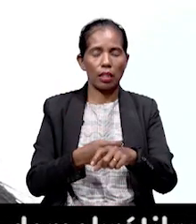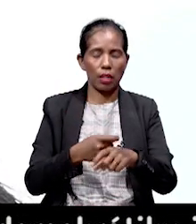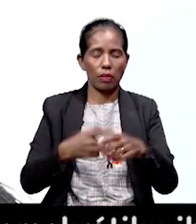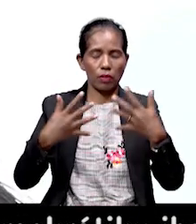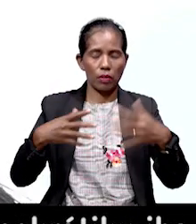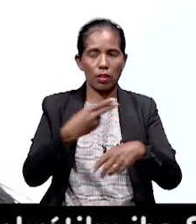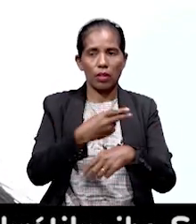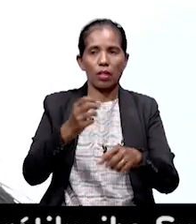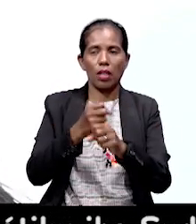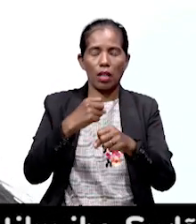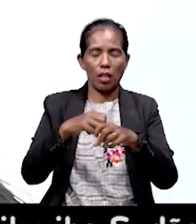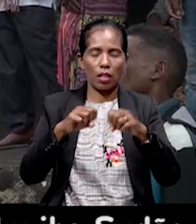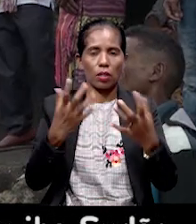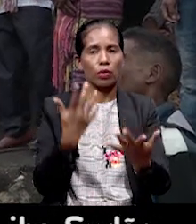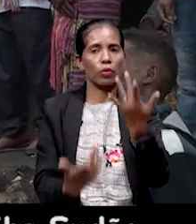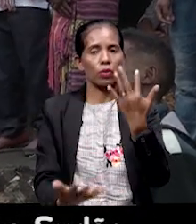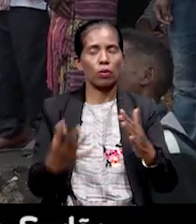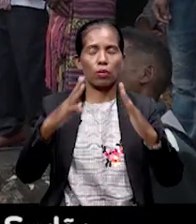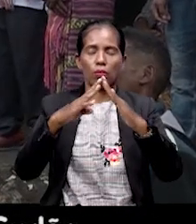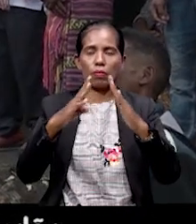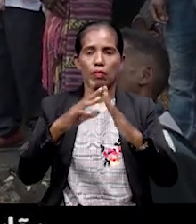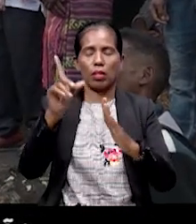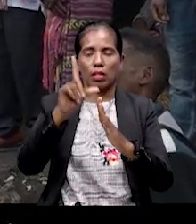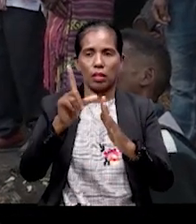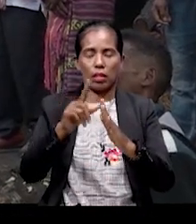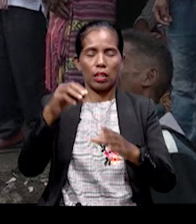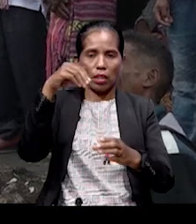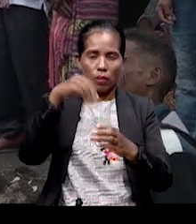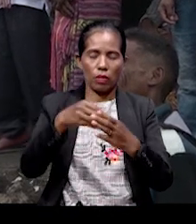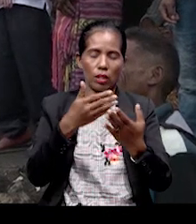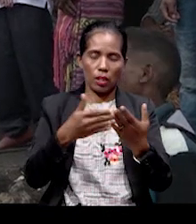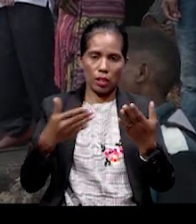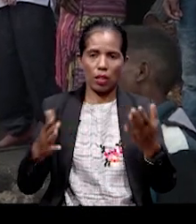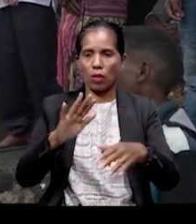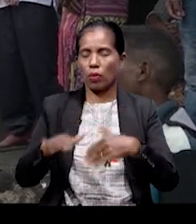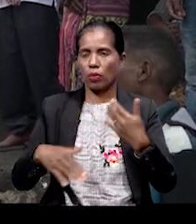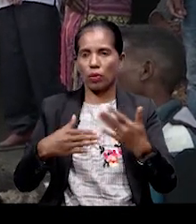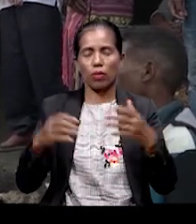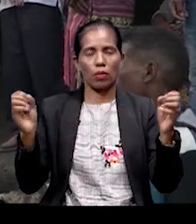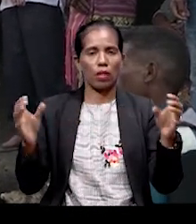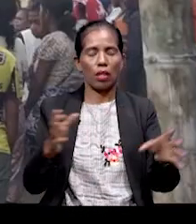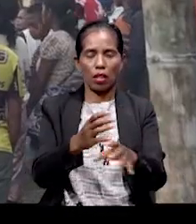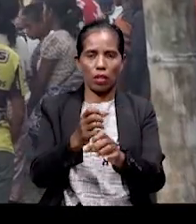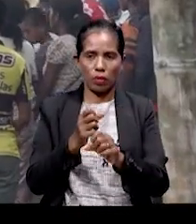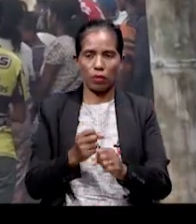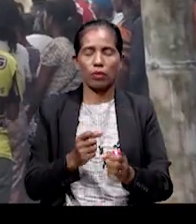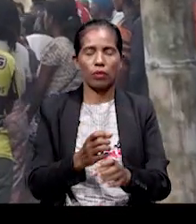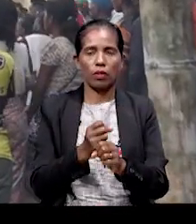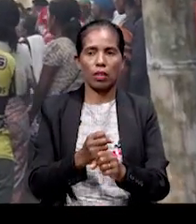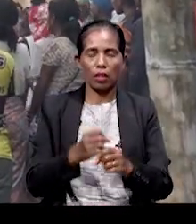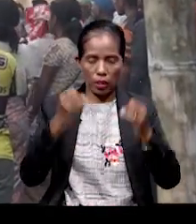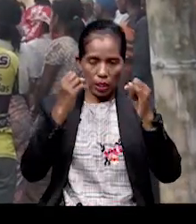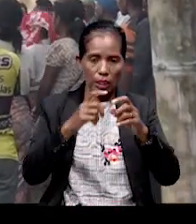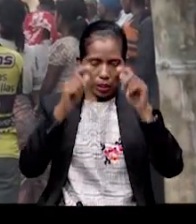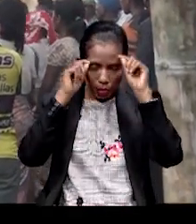resulta estraga no sunu Uma-Lisan refere inklui sasan lulik no rota la konsege salva. Hafuin Timor hetan